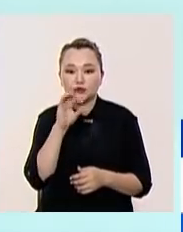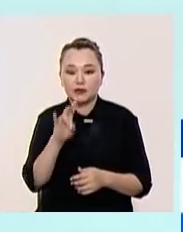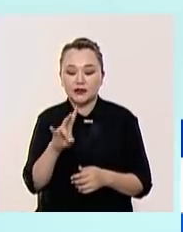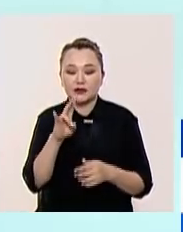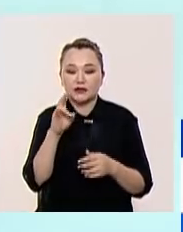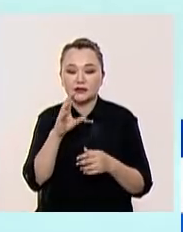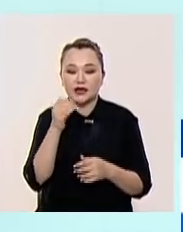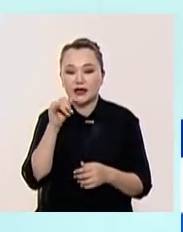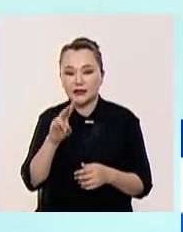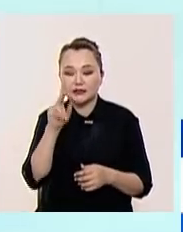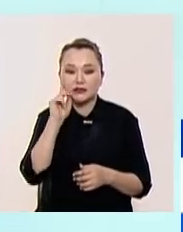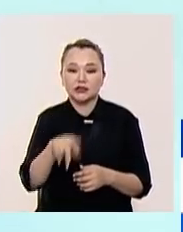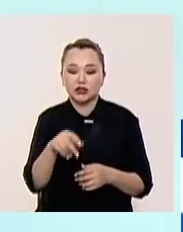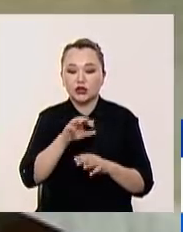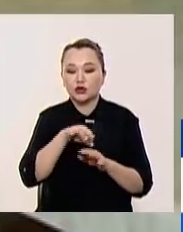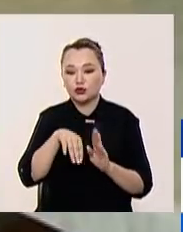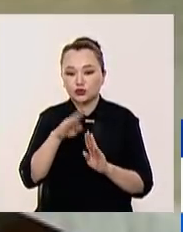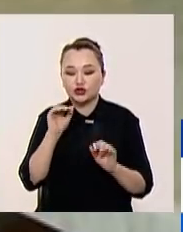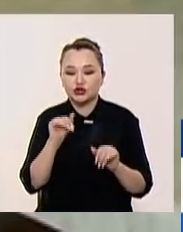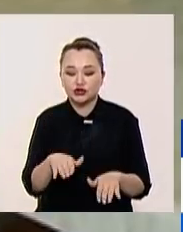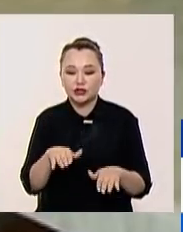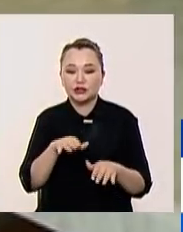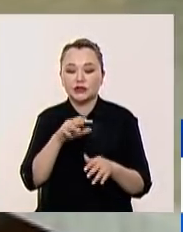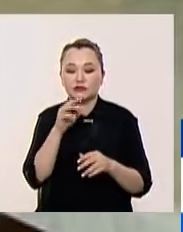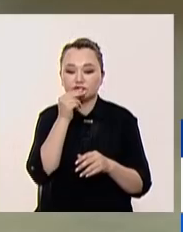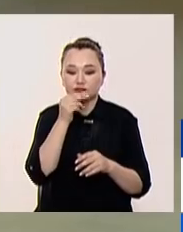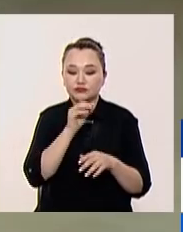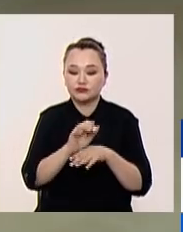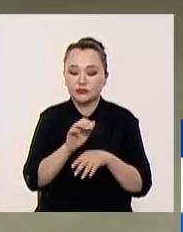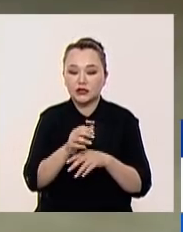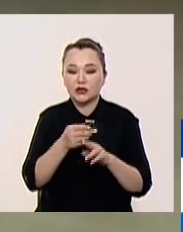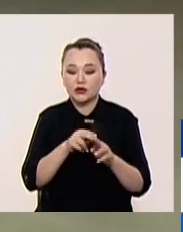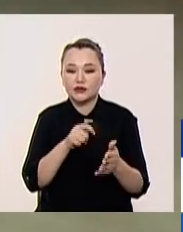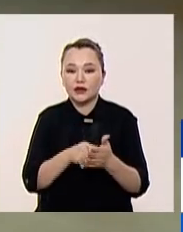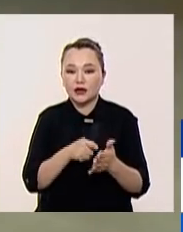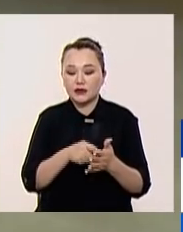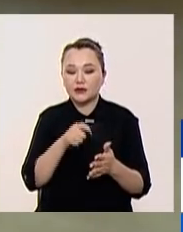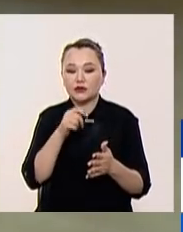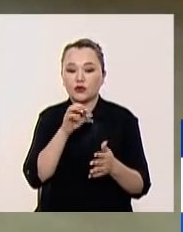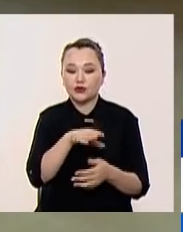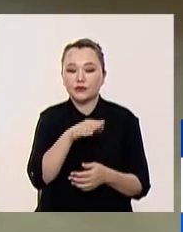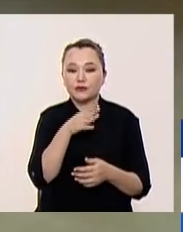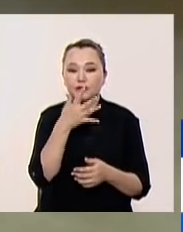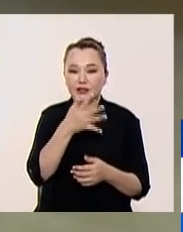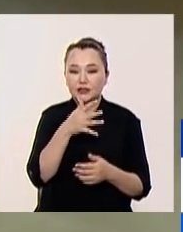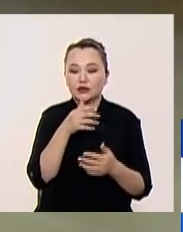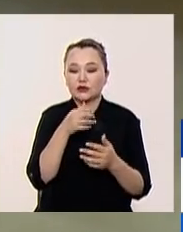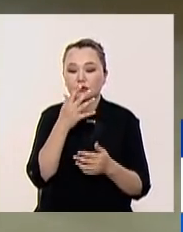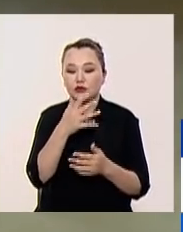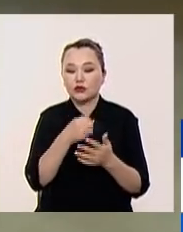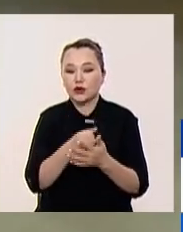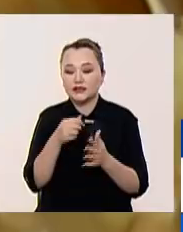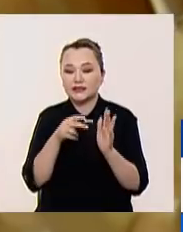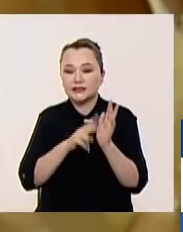Саин настаивает, что лучше этот вопрос решать с помощью комбинатов питания, которые могут накормить от 5 до 70 тысяч детей в сутки.